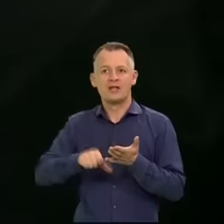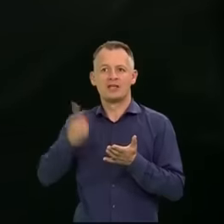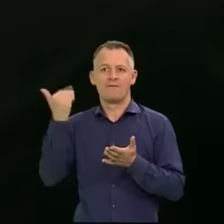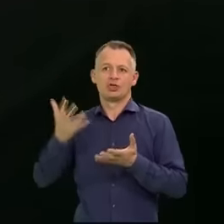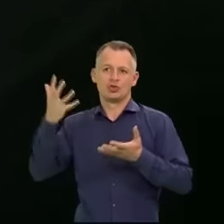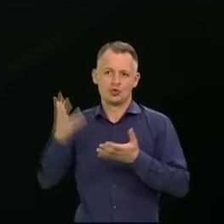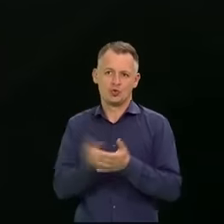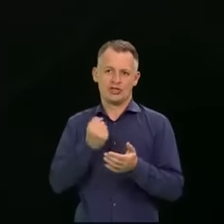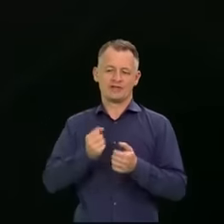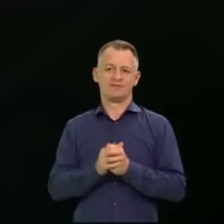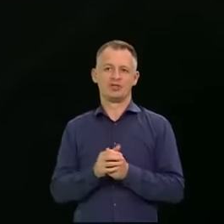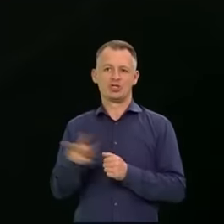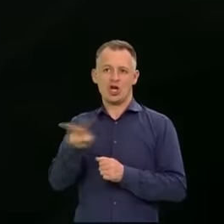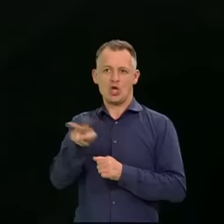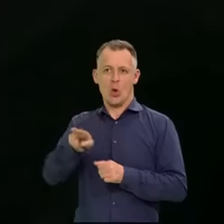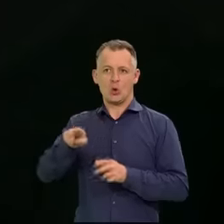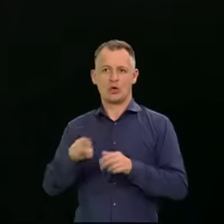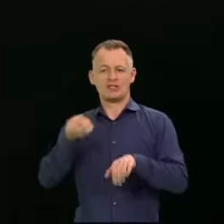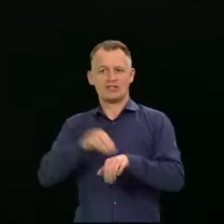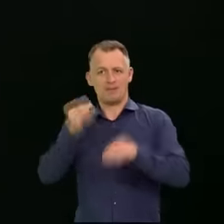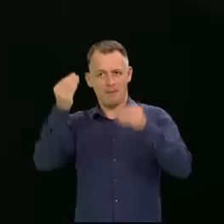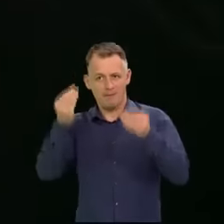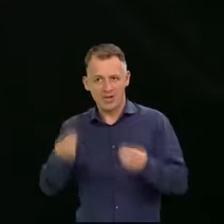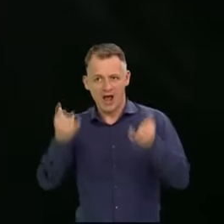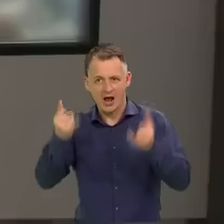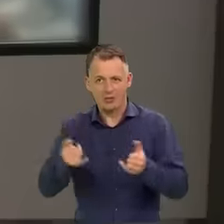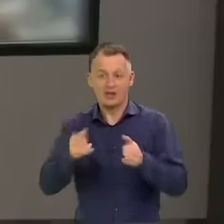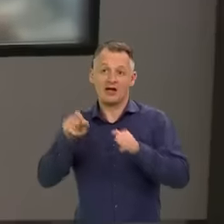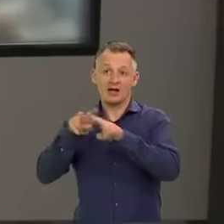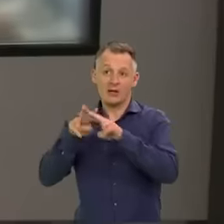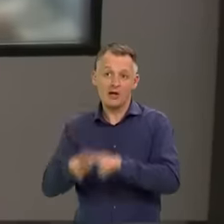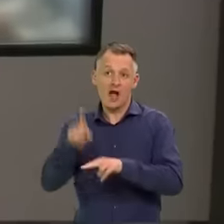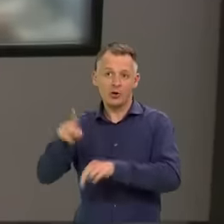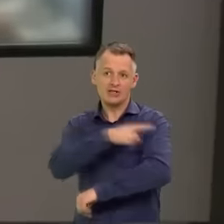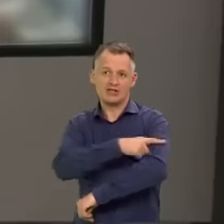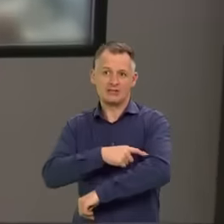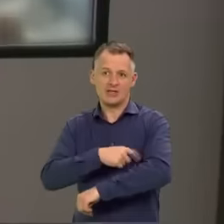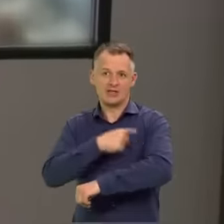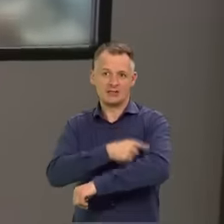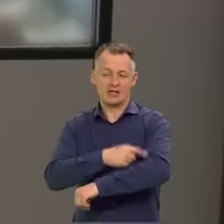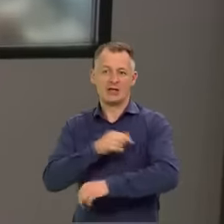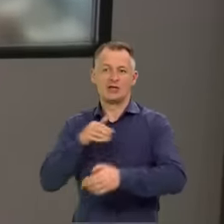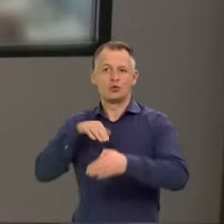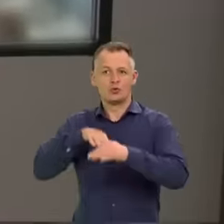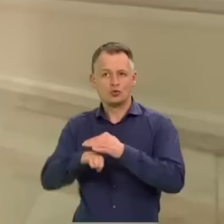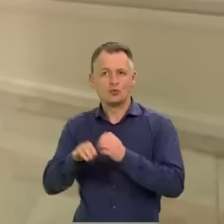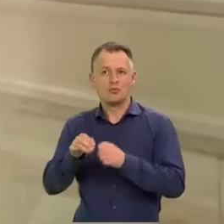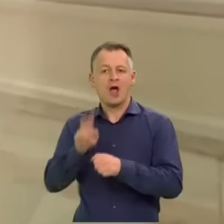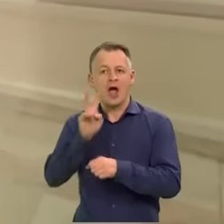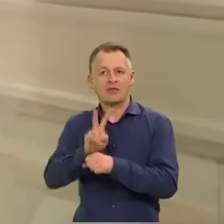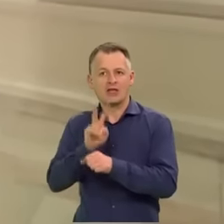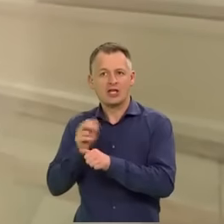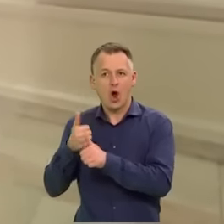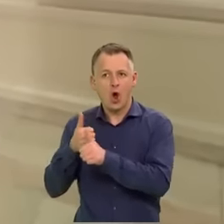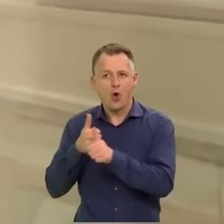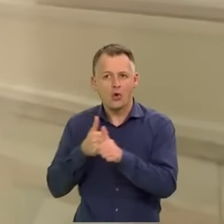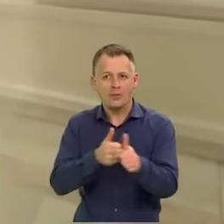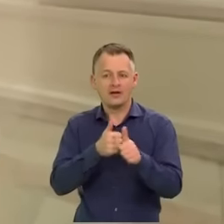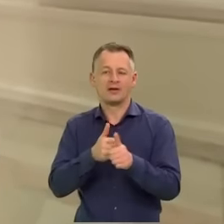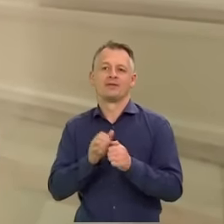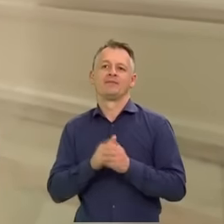existau riscuri. Cele două surori se simt acum bine, dar vor mai rămâne în spital sub observație pentru câteva zile. Bineînțeles că este o procedură